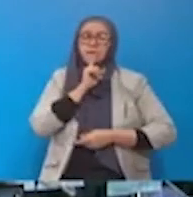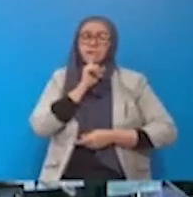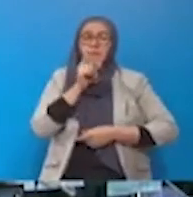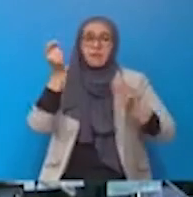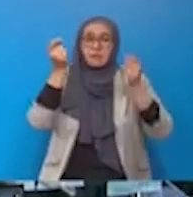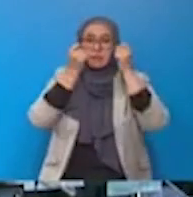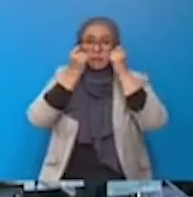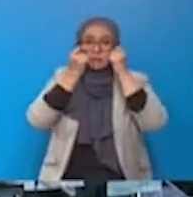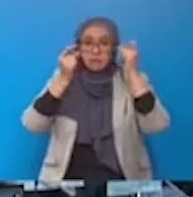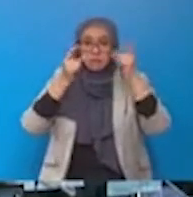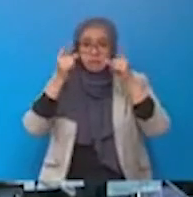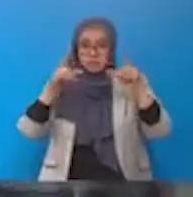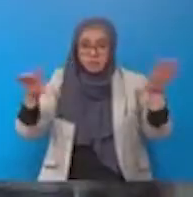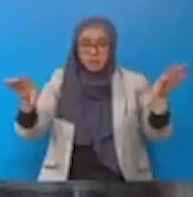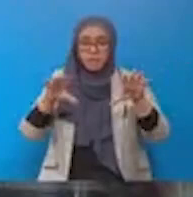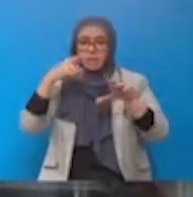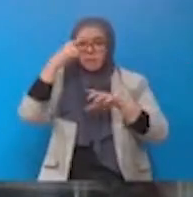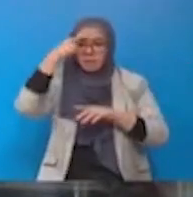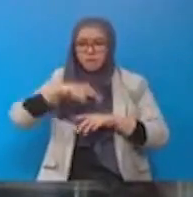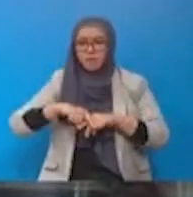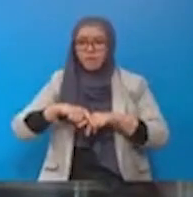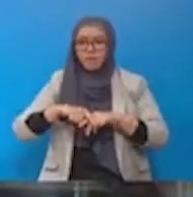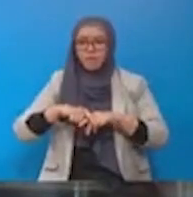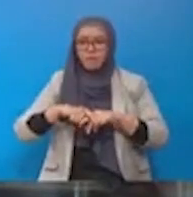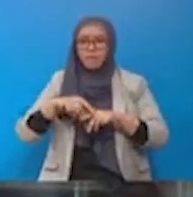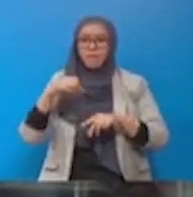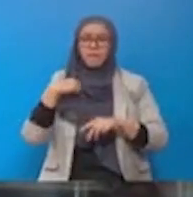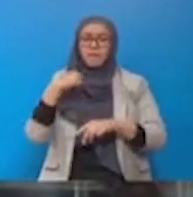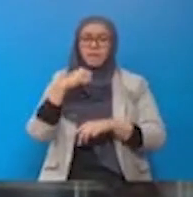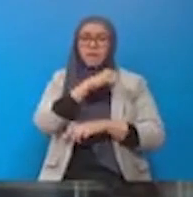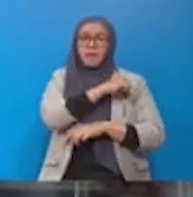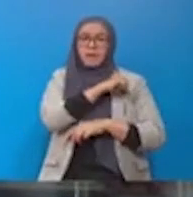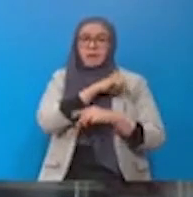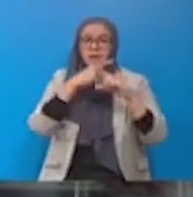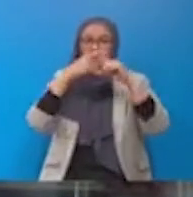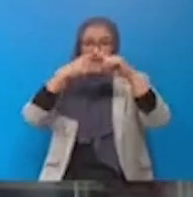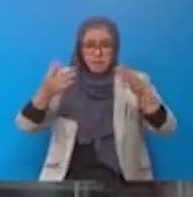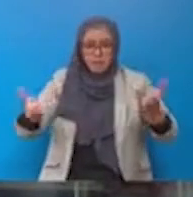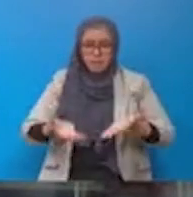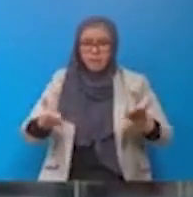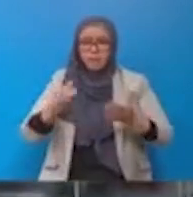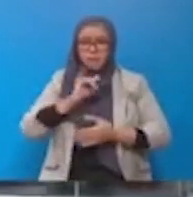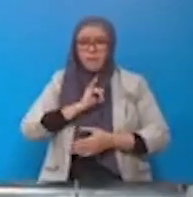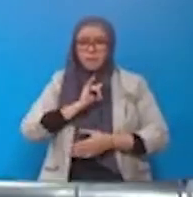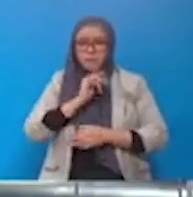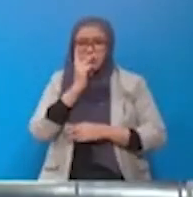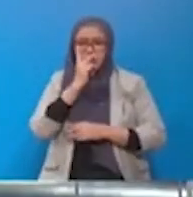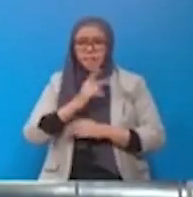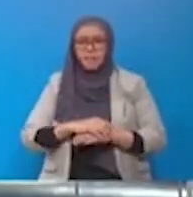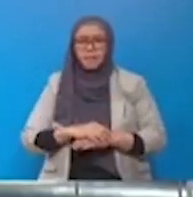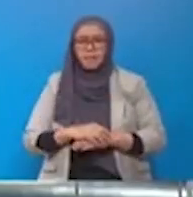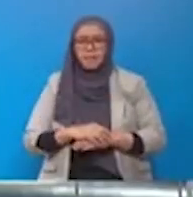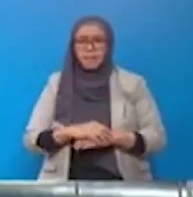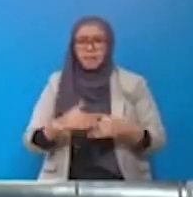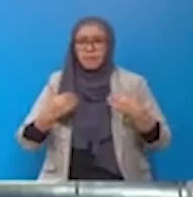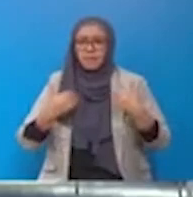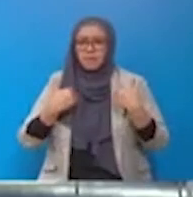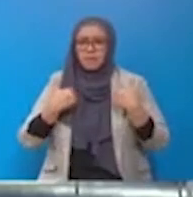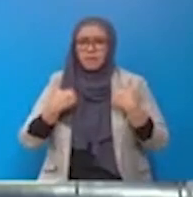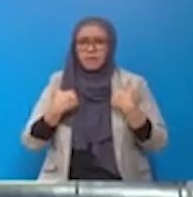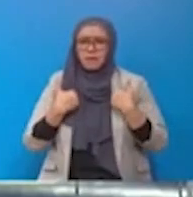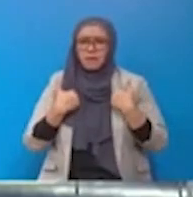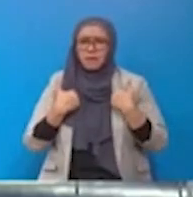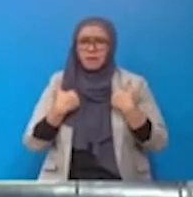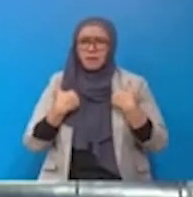pot untuk semua hari jauh dewan disini dan saya nampak bahwa ada apa